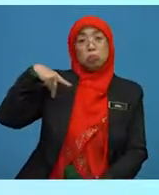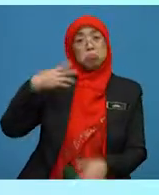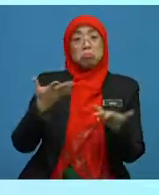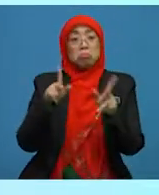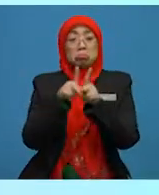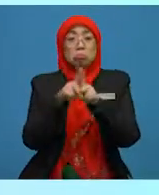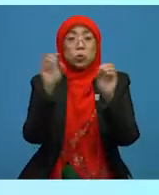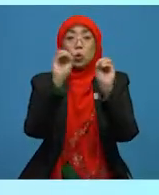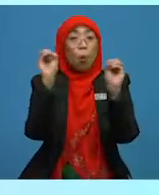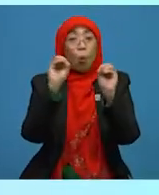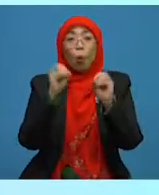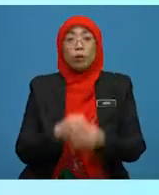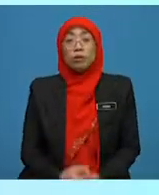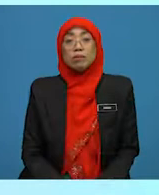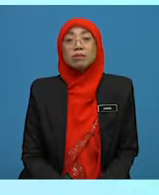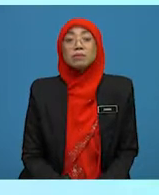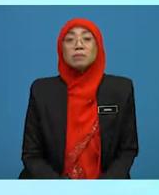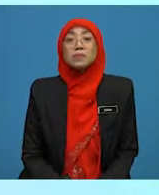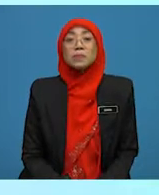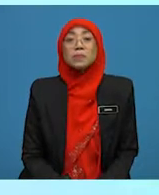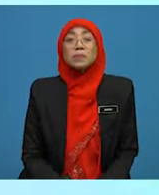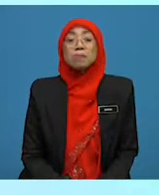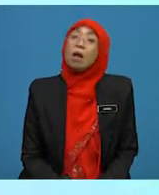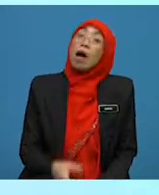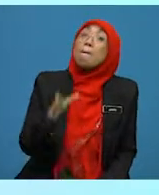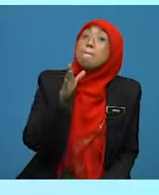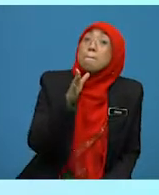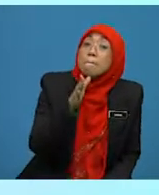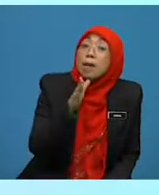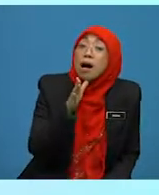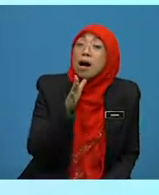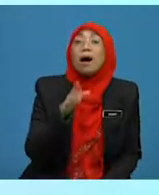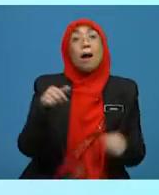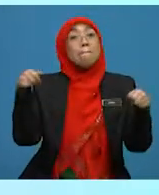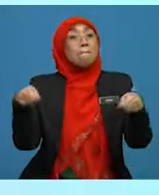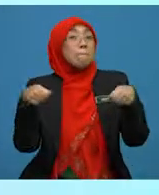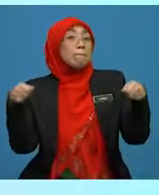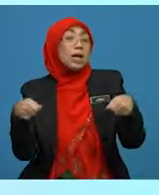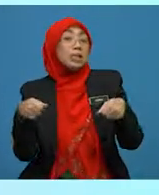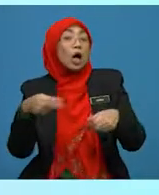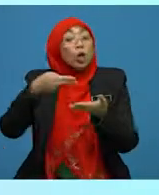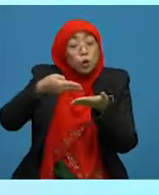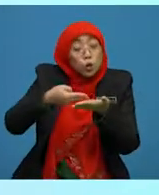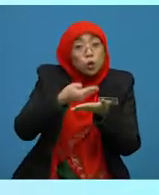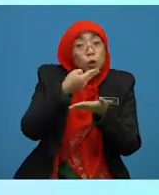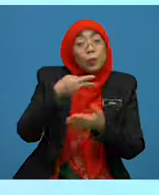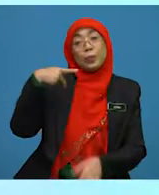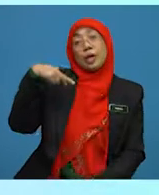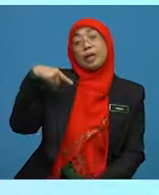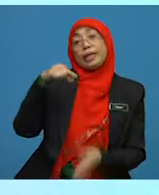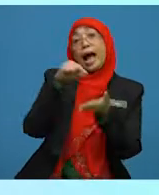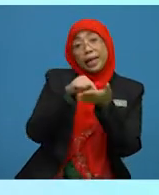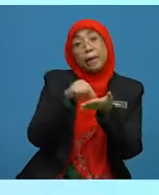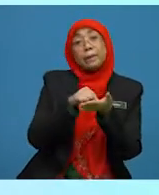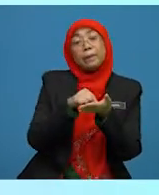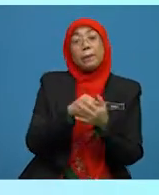Contoh ayat ya para pelajar. Emak memasak sup kaki ayam, makna